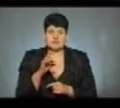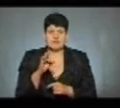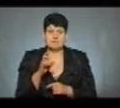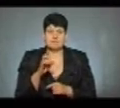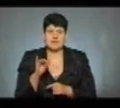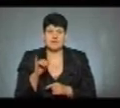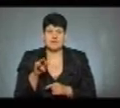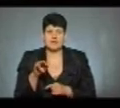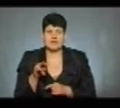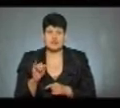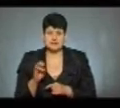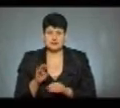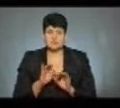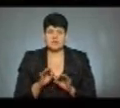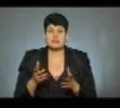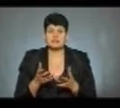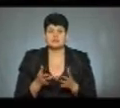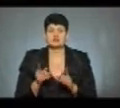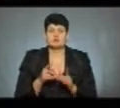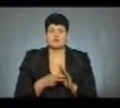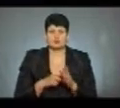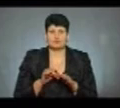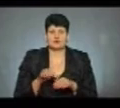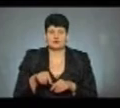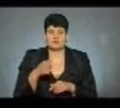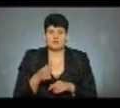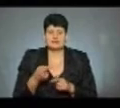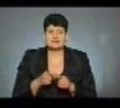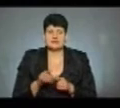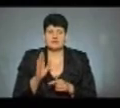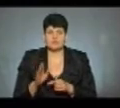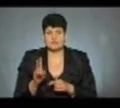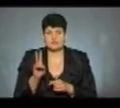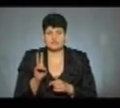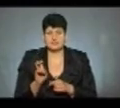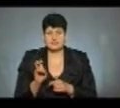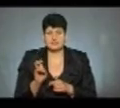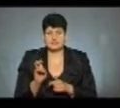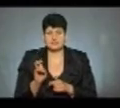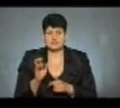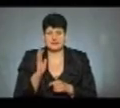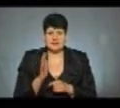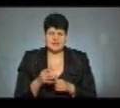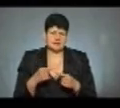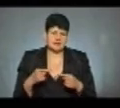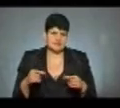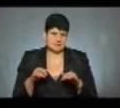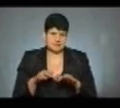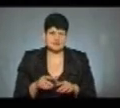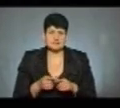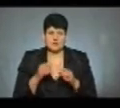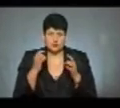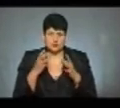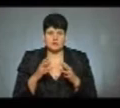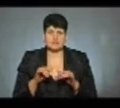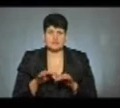які заходи планують провести в Тернополі в цьому році. Це буде 250 різноманітних заходів, це культурних заходів